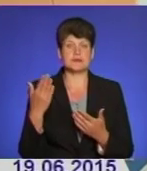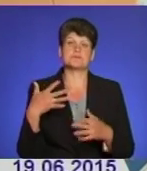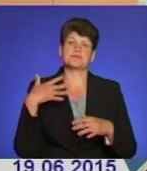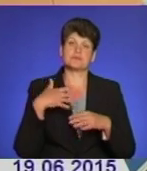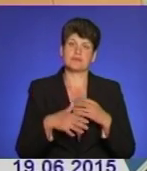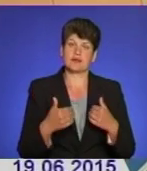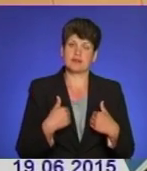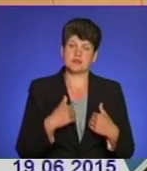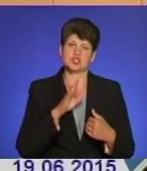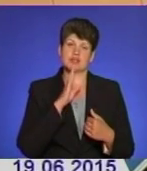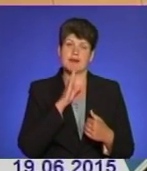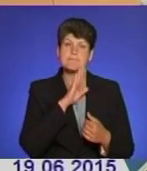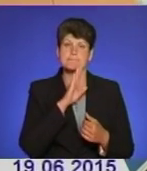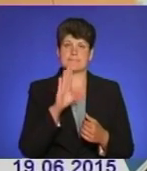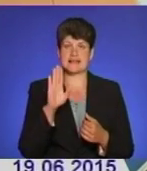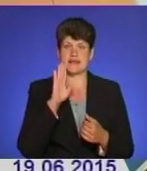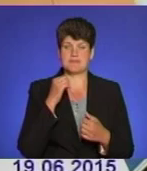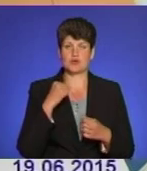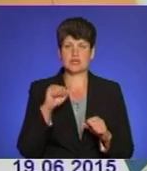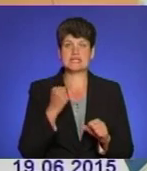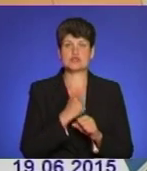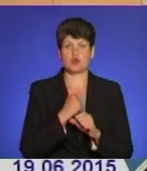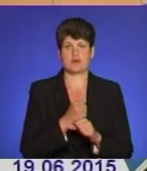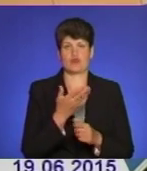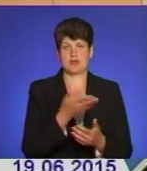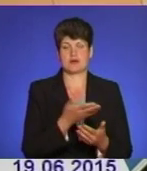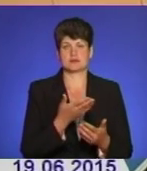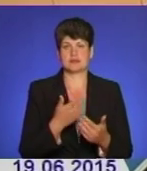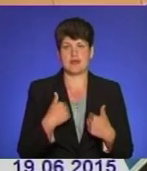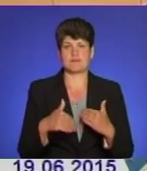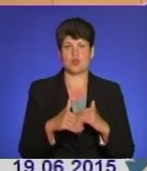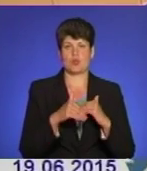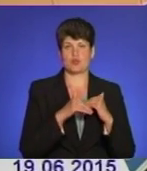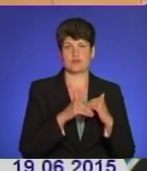зустріч, нам, жінкам, матерям, героїням, і зробив так, нам допоміг так.